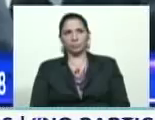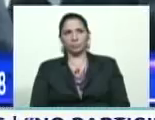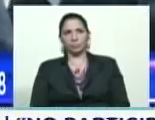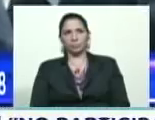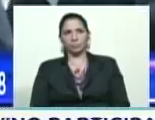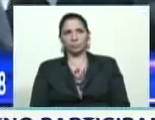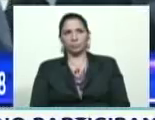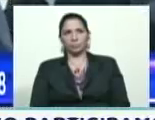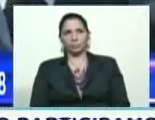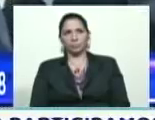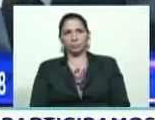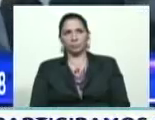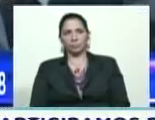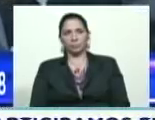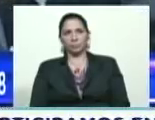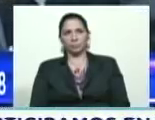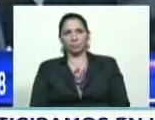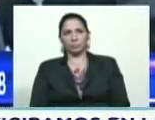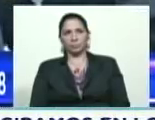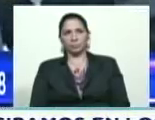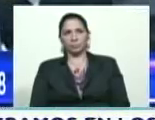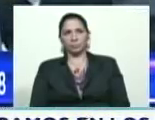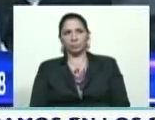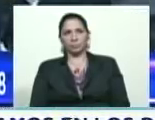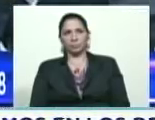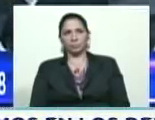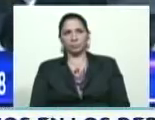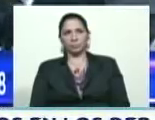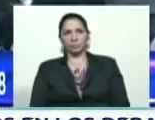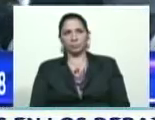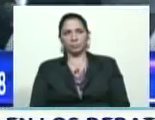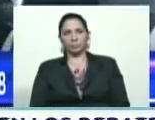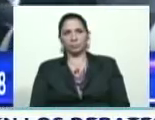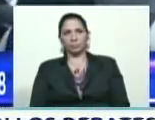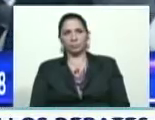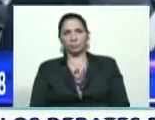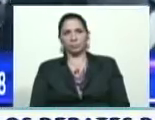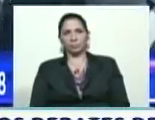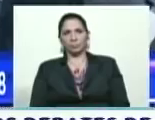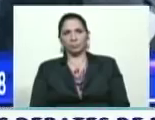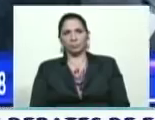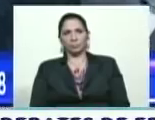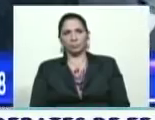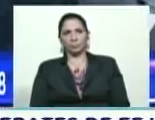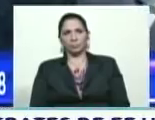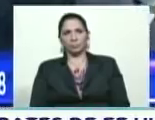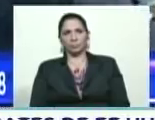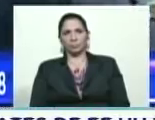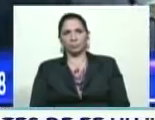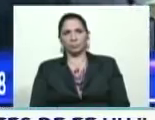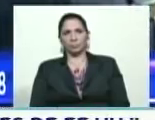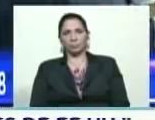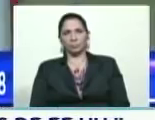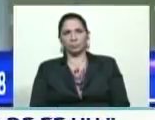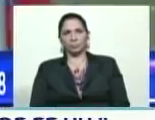Путину, и министру обороны России Сергею Шойгу, с которыми мы вместе строим наше взаимовыгодное